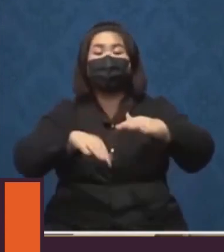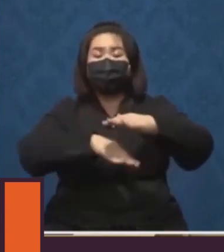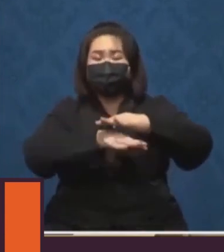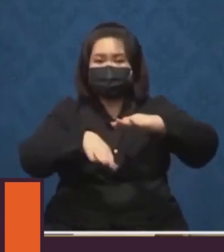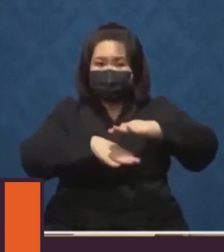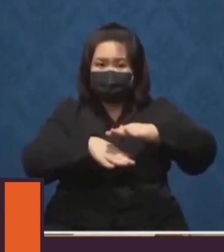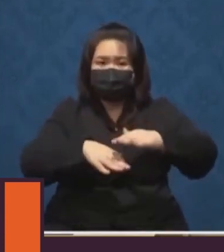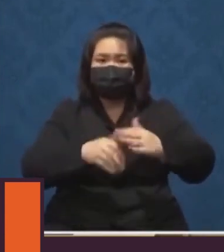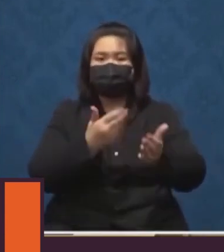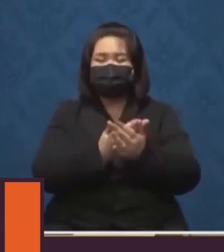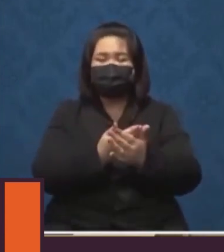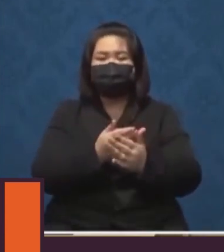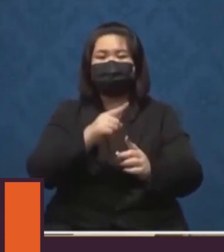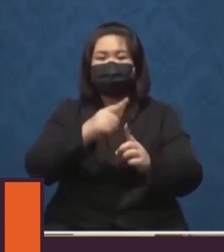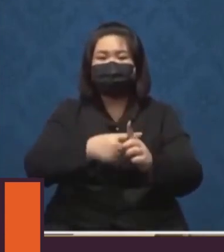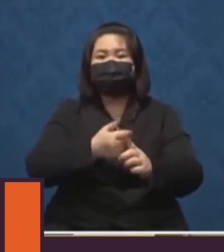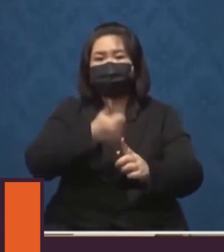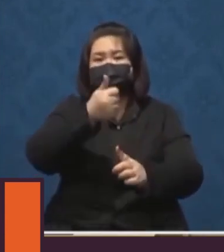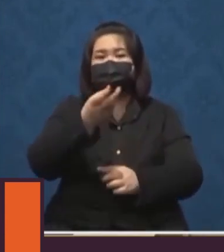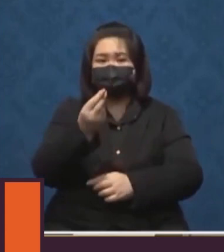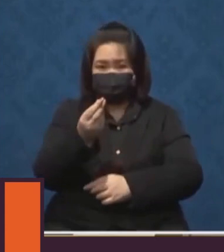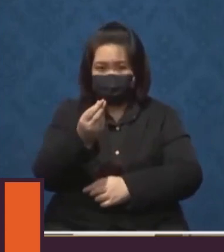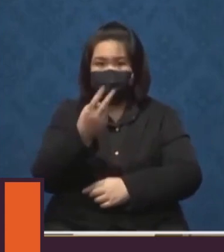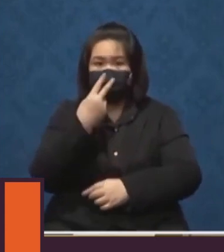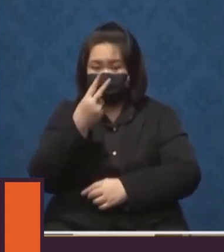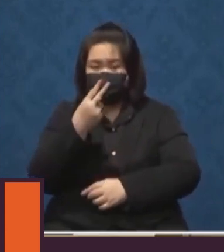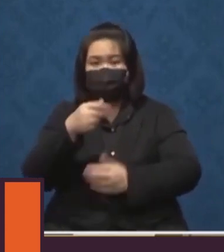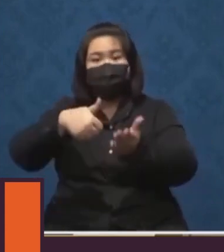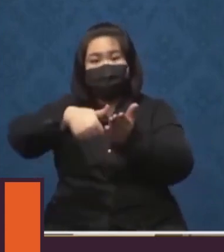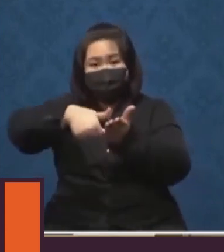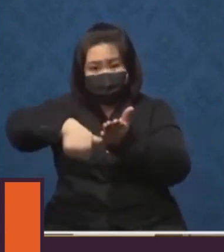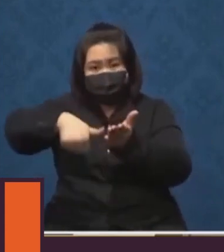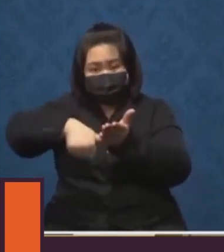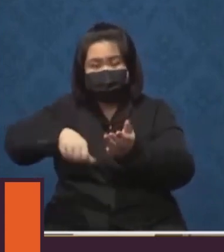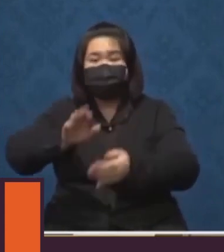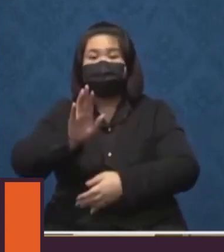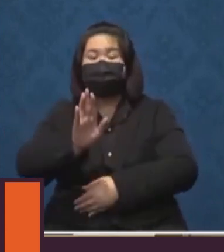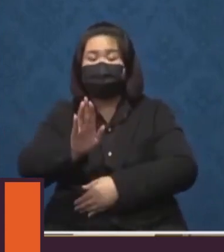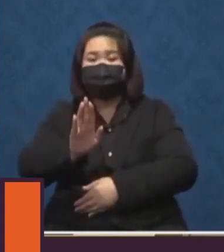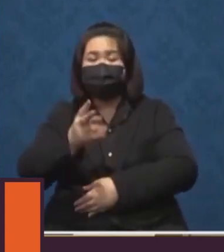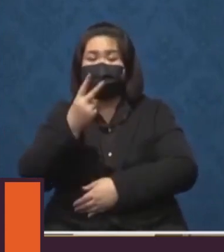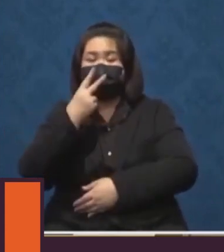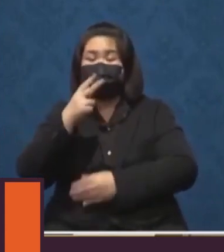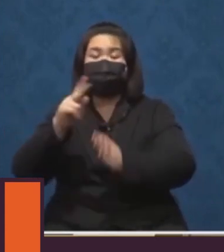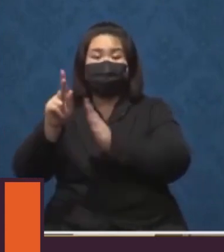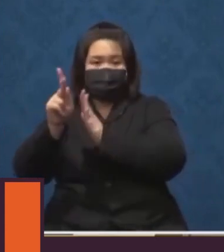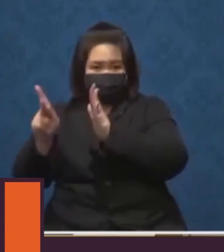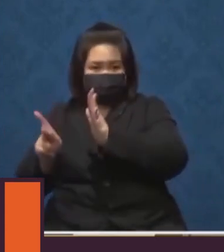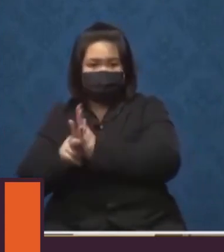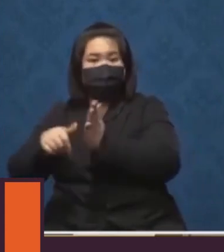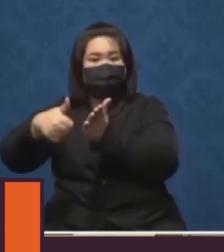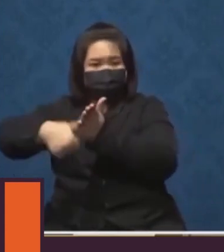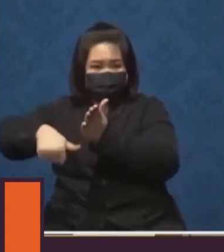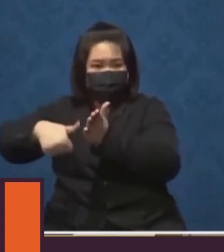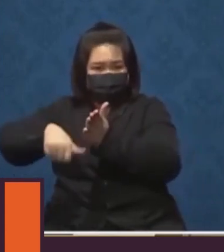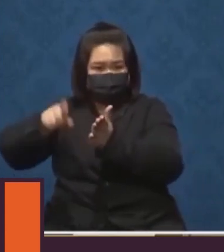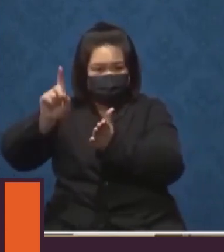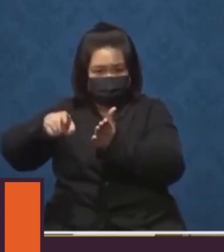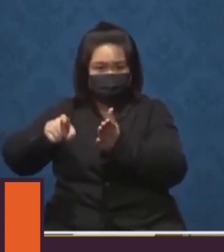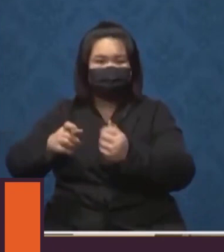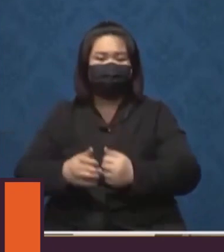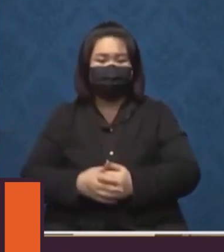ยยึดจากเงินได้พึงประเมินเพียงพอจะเสียภาษีเงินได้บุคคลธรรมดาตามประมวลรัษฎากรซึ่งก็คือ